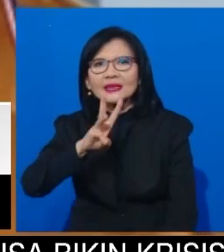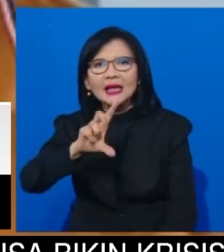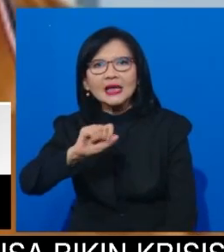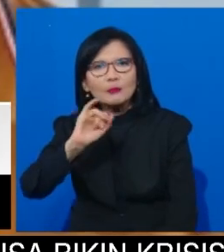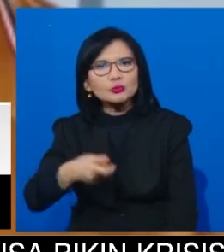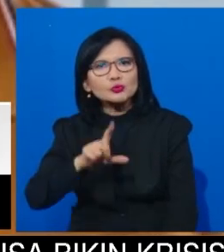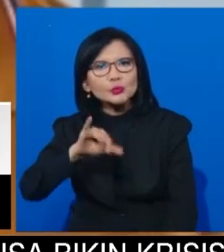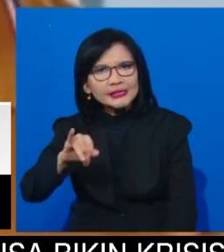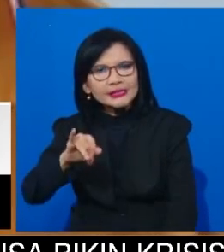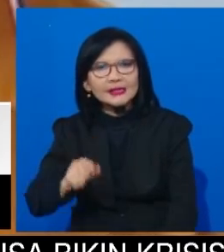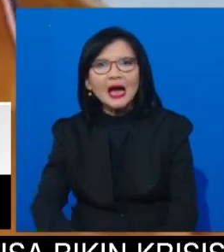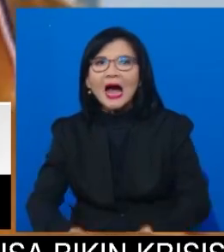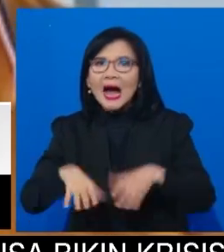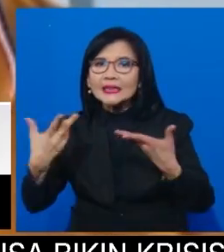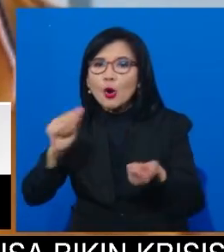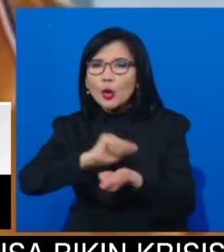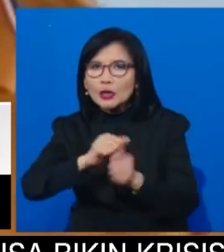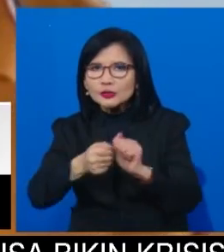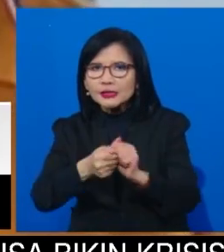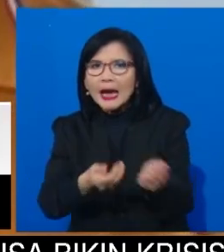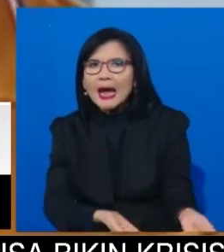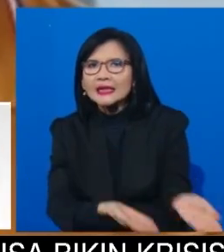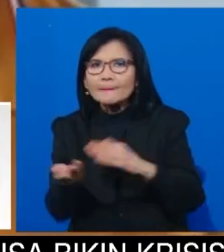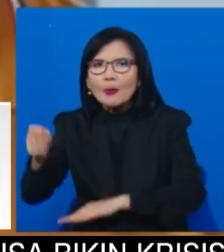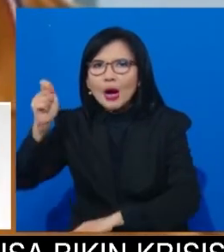Juli 2023 atau kasus ini akan dibawa ke